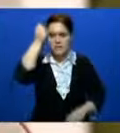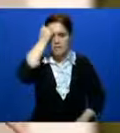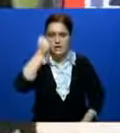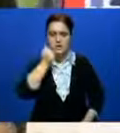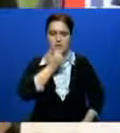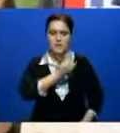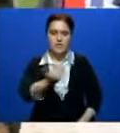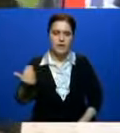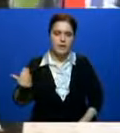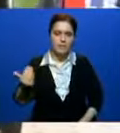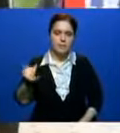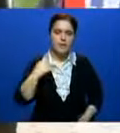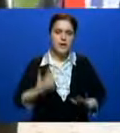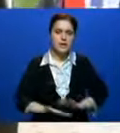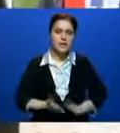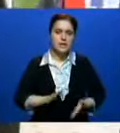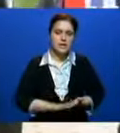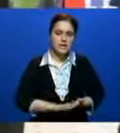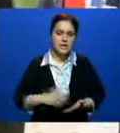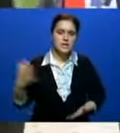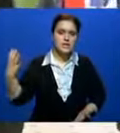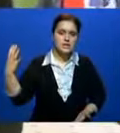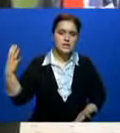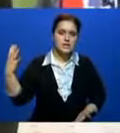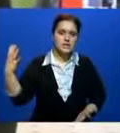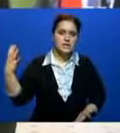Мы договорились с начальником